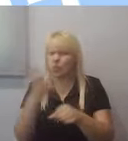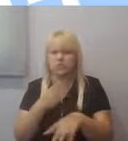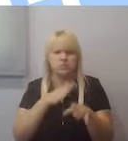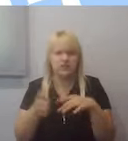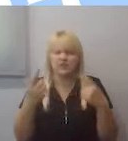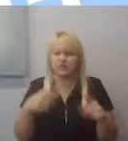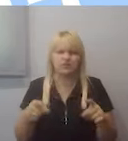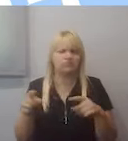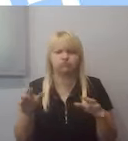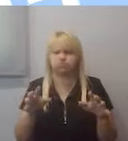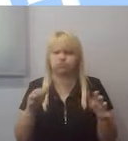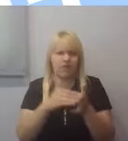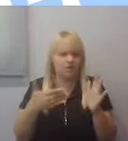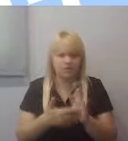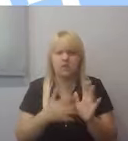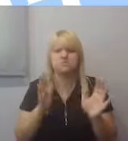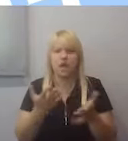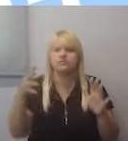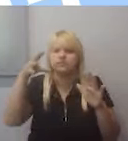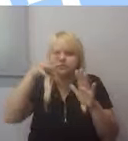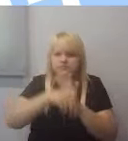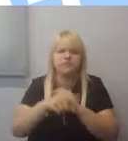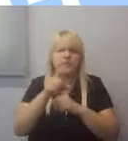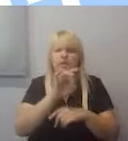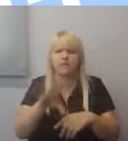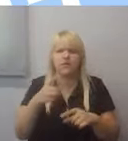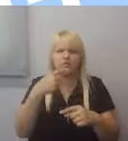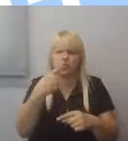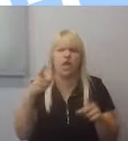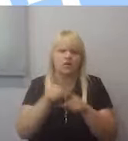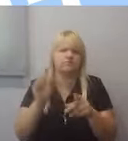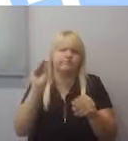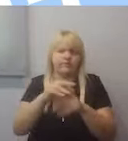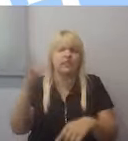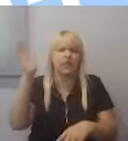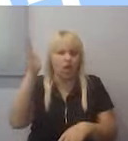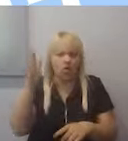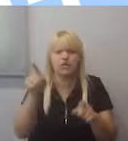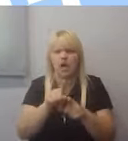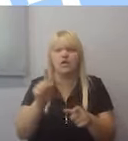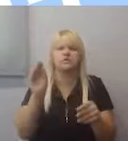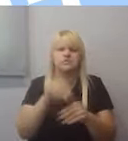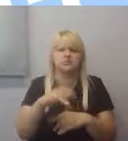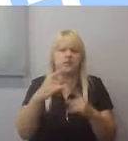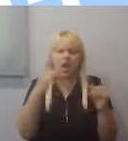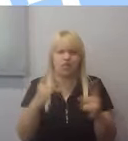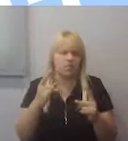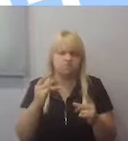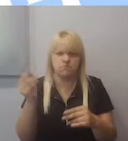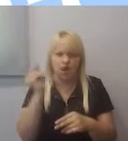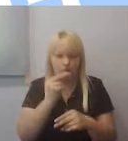nav iekļautas tās mācības kas attiecas uz teoriju kas attiecas uz galda mācībām kas attiecas uz tādām